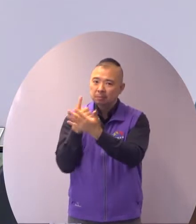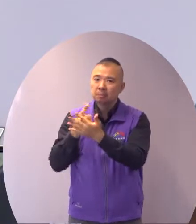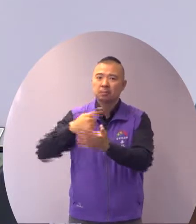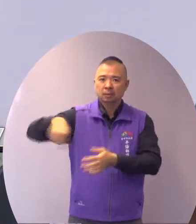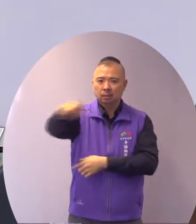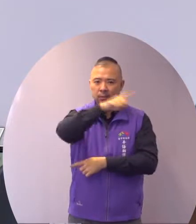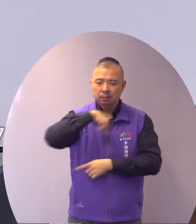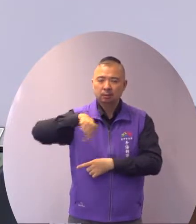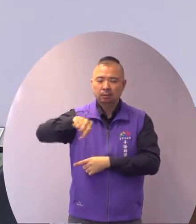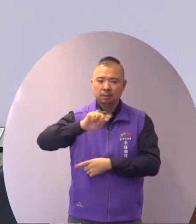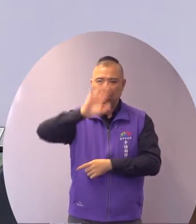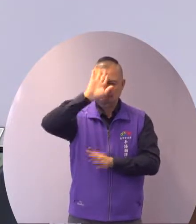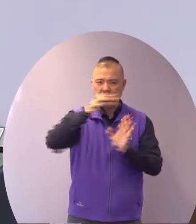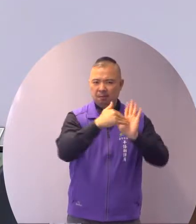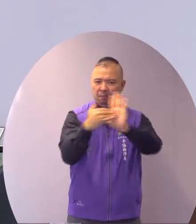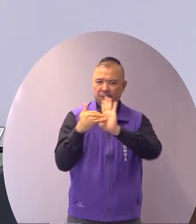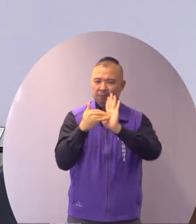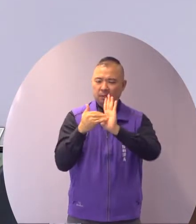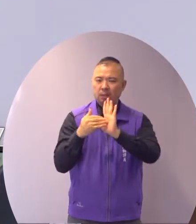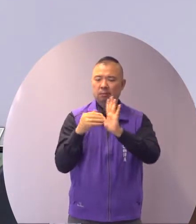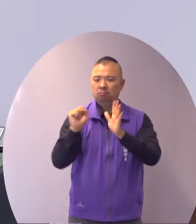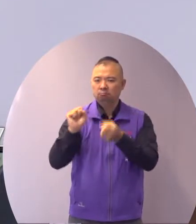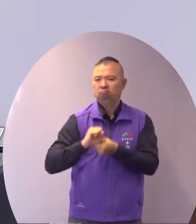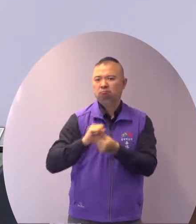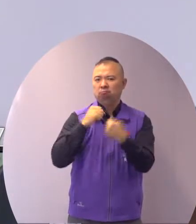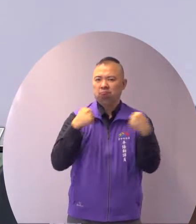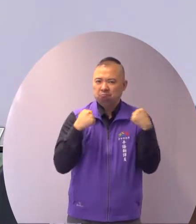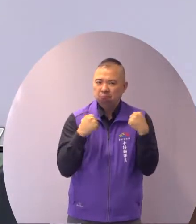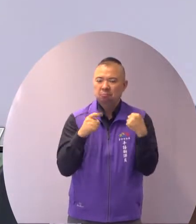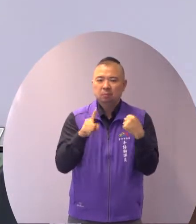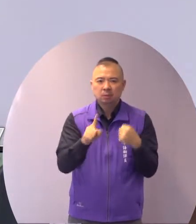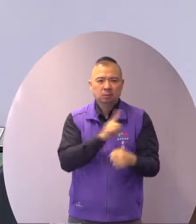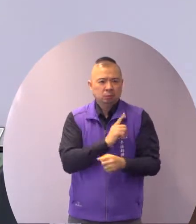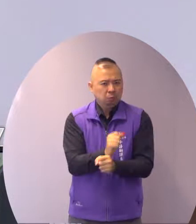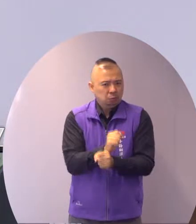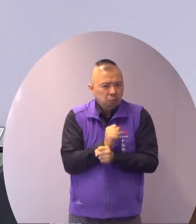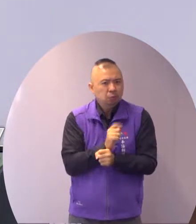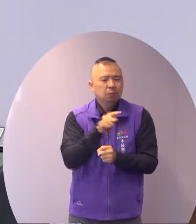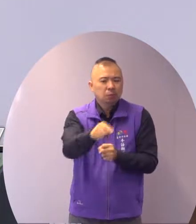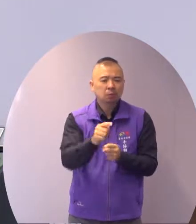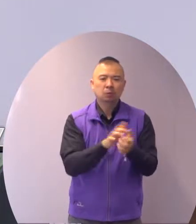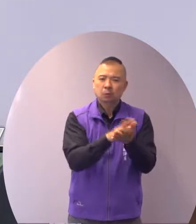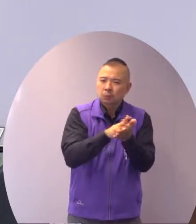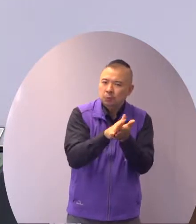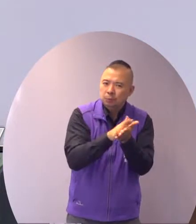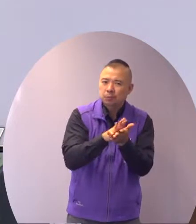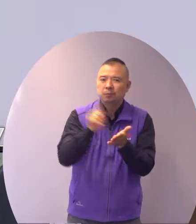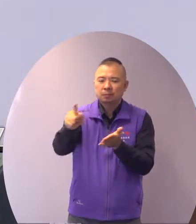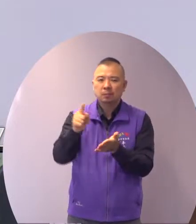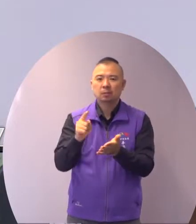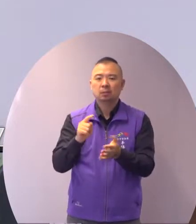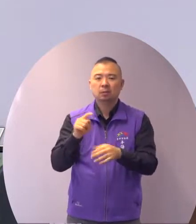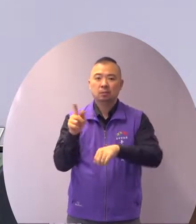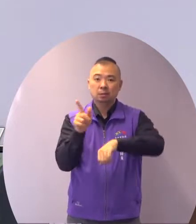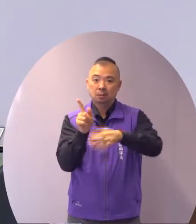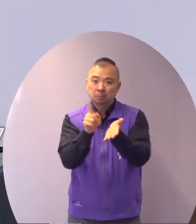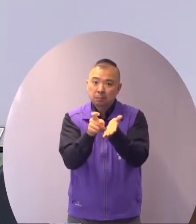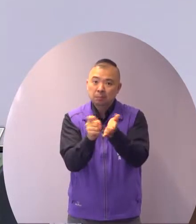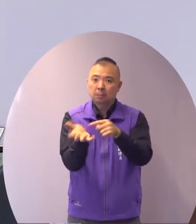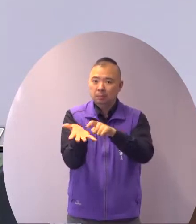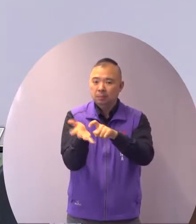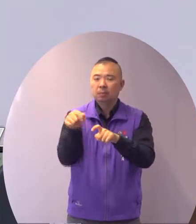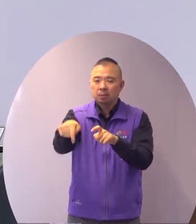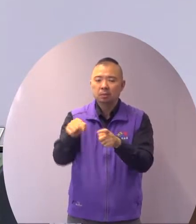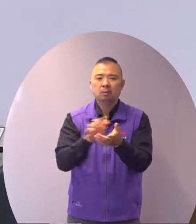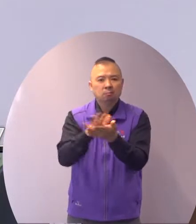要戴好口罩，那同时呢勤洗手，做好各种的清消。究竟唯有加强防疫才能